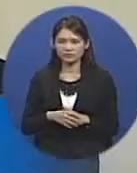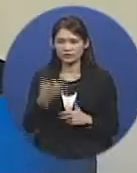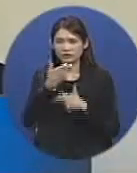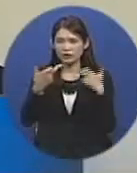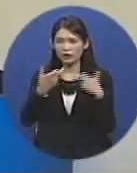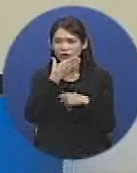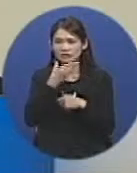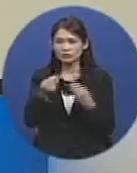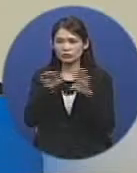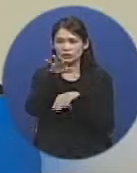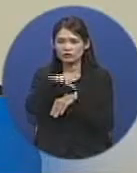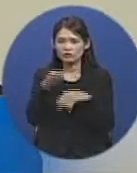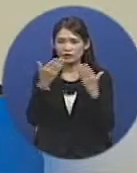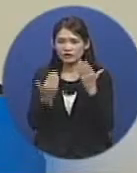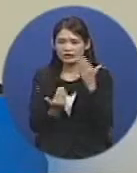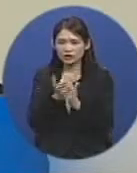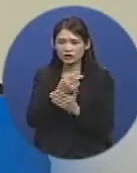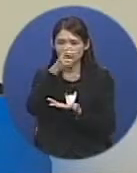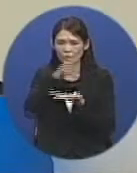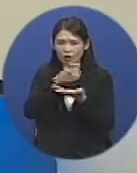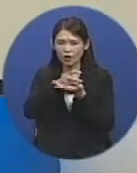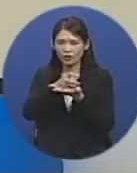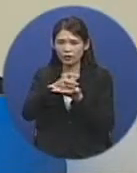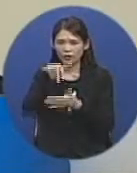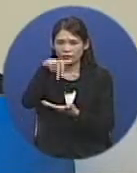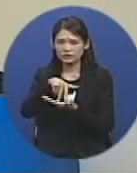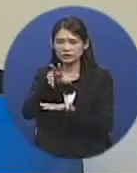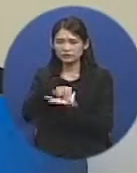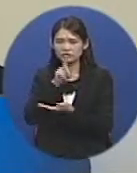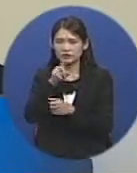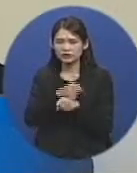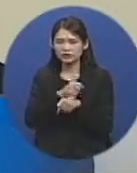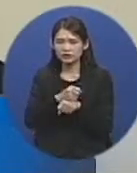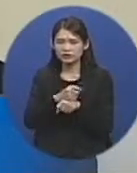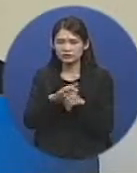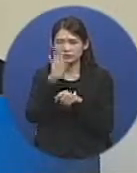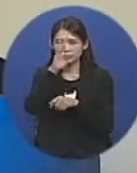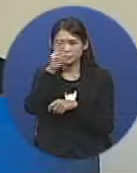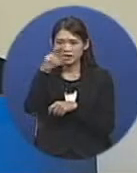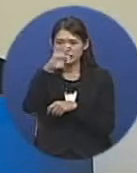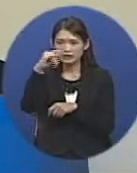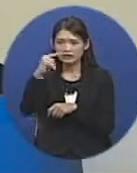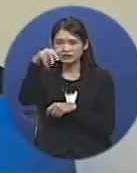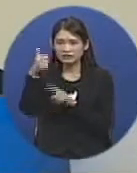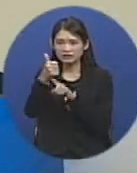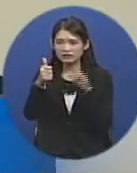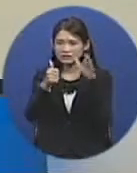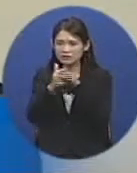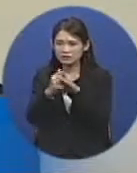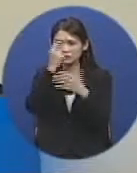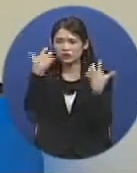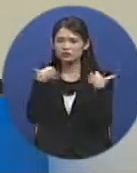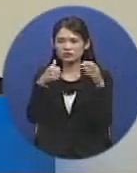형제복종 사건이 자칫 약간 법률적인 문제에 봤을 때는 박인근의 책임으로 물을 수 있느냐 또 정부의 책임을 물을 수